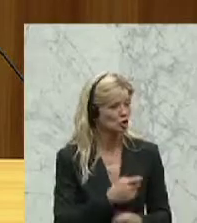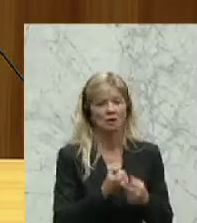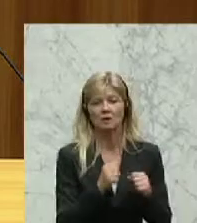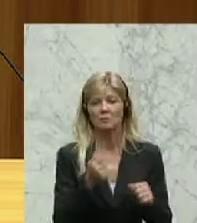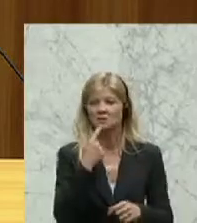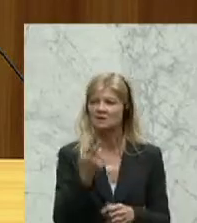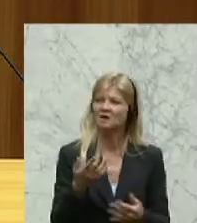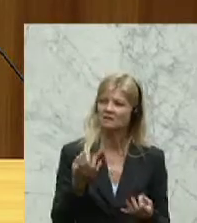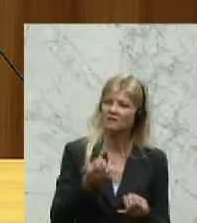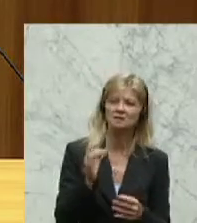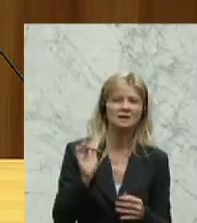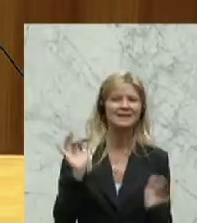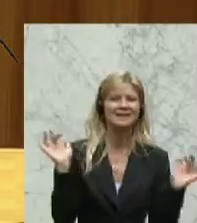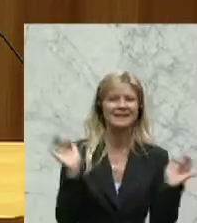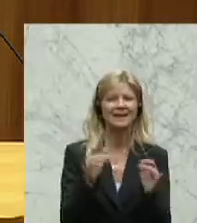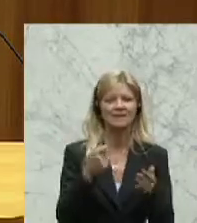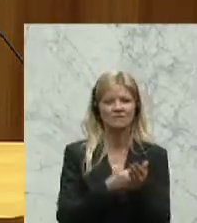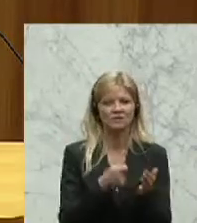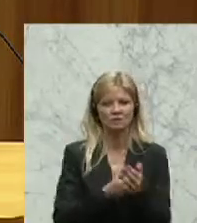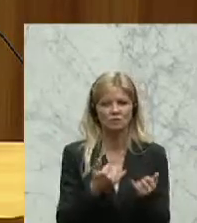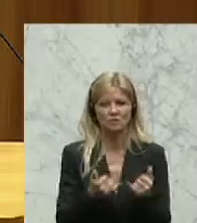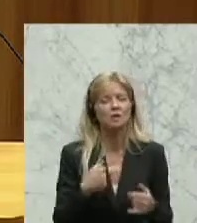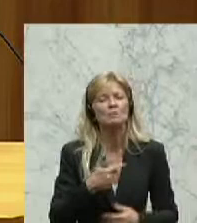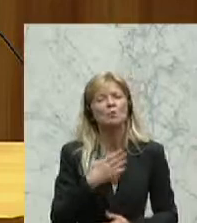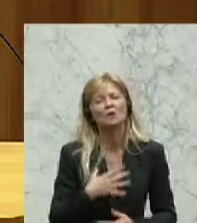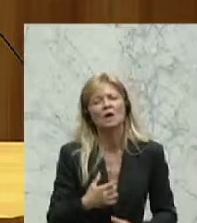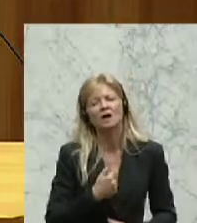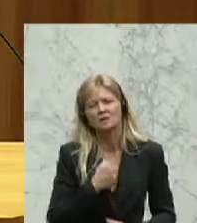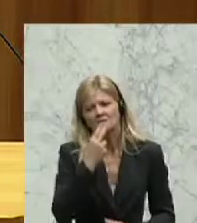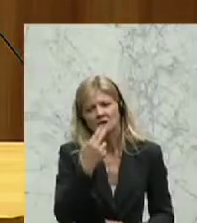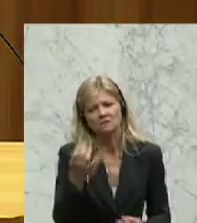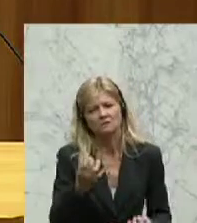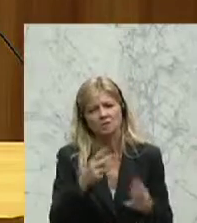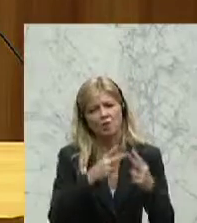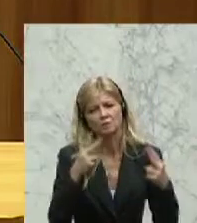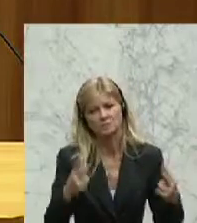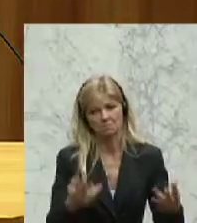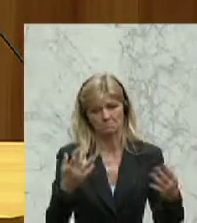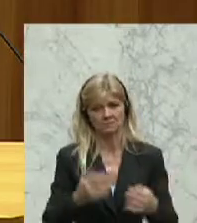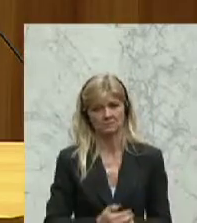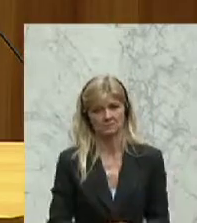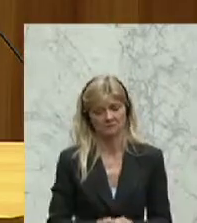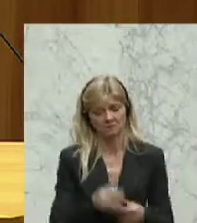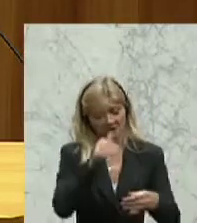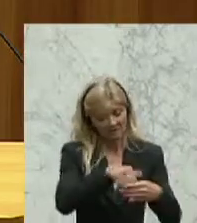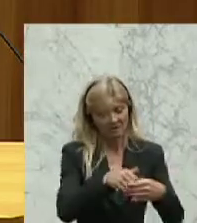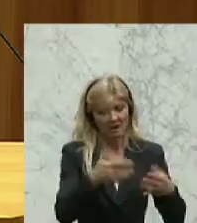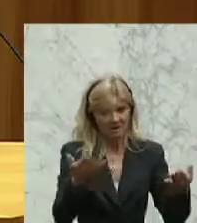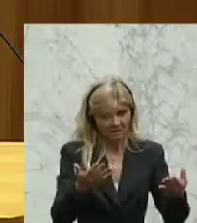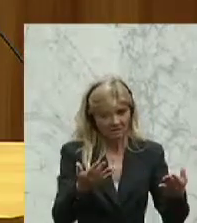konzept sehen wo können wir die vermögenssteuer als gegenmodell zu den